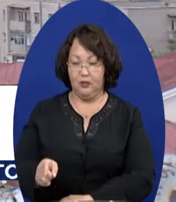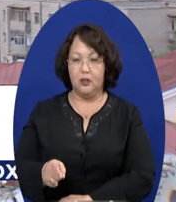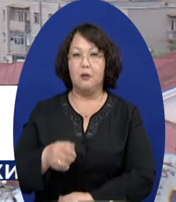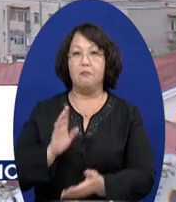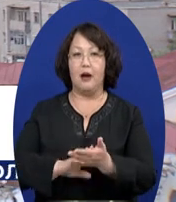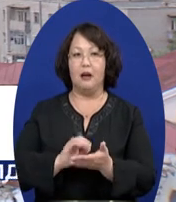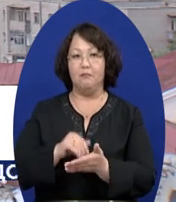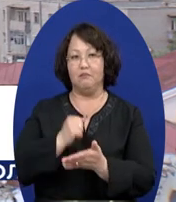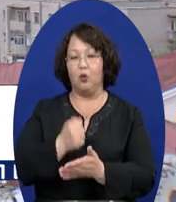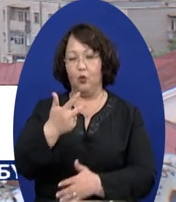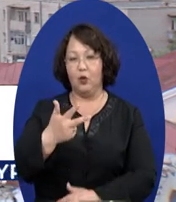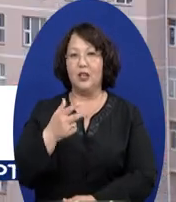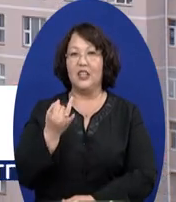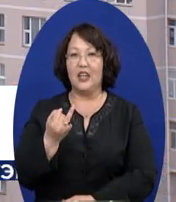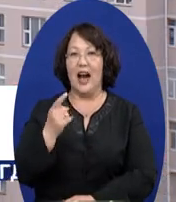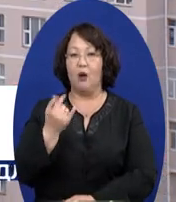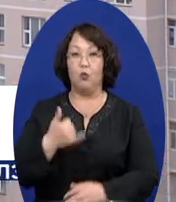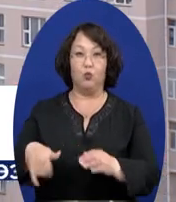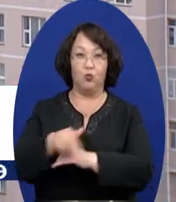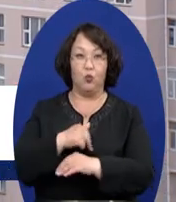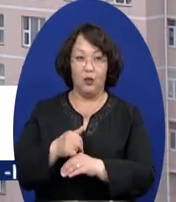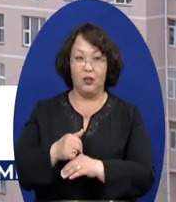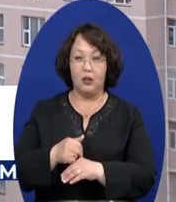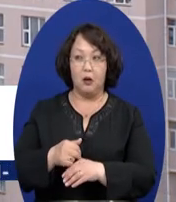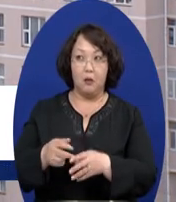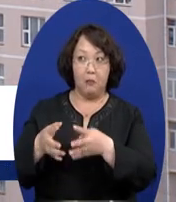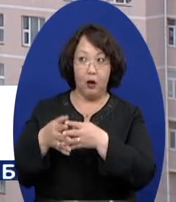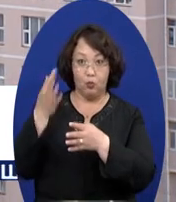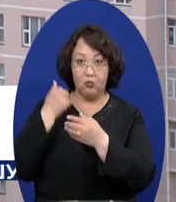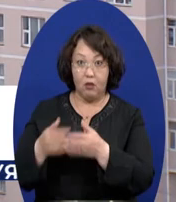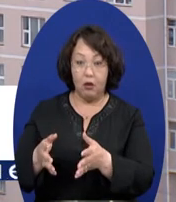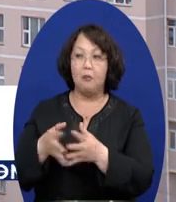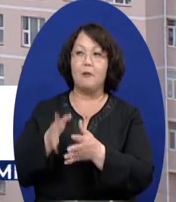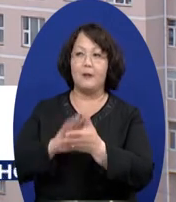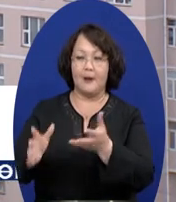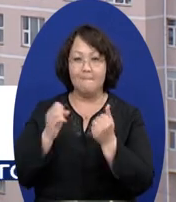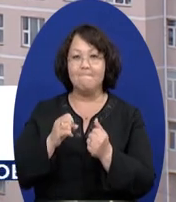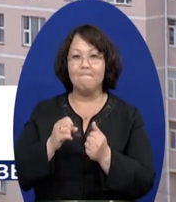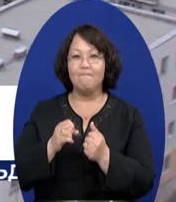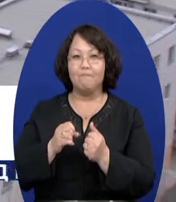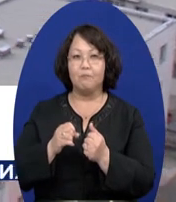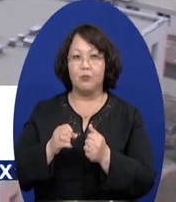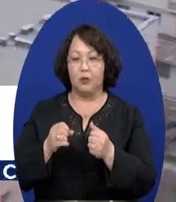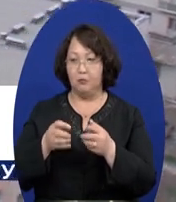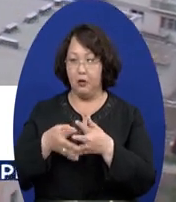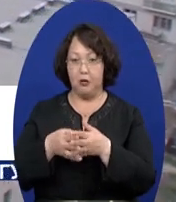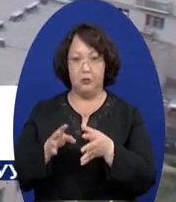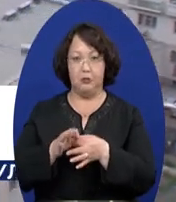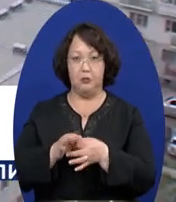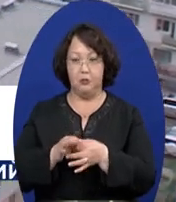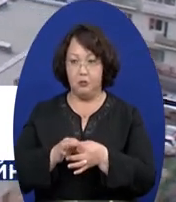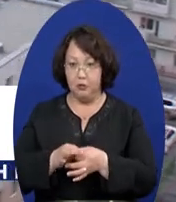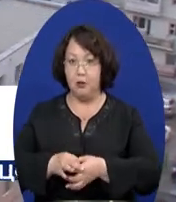3. Иргэн И хаа уул дүүрэгт ашиглалтанд орох нэр бүхий хотхны орон сууц худалдан авсан. Гэвч орон сууц энэ онд ашиглалтанд